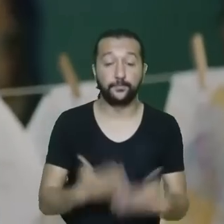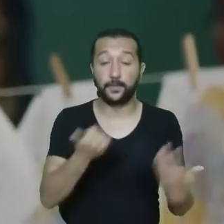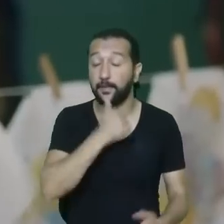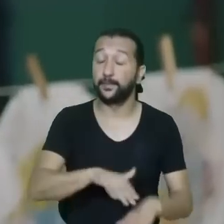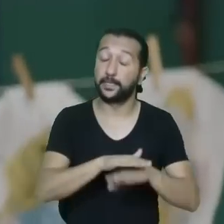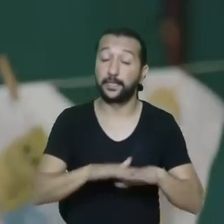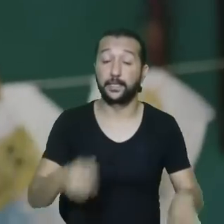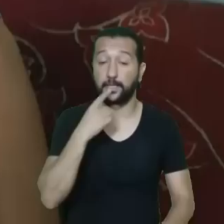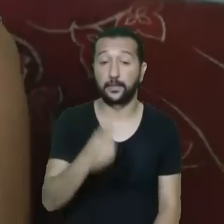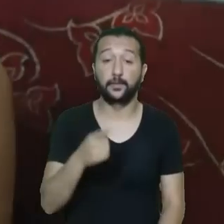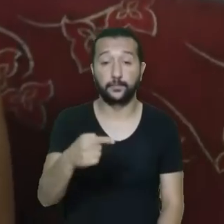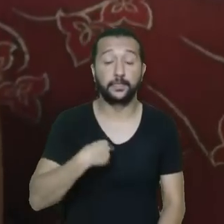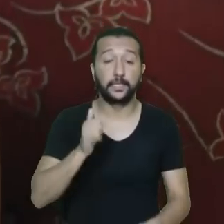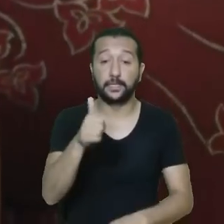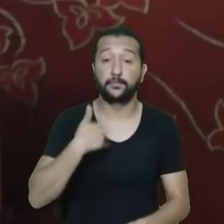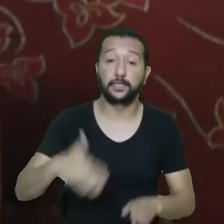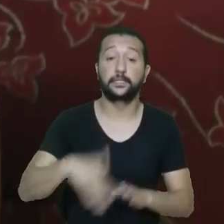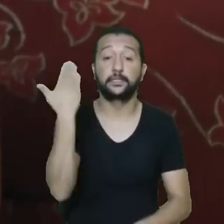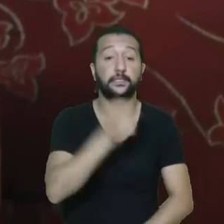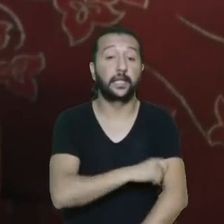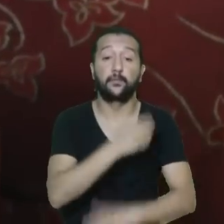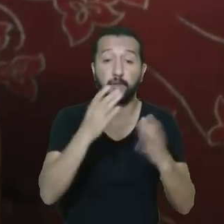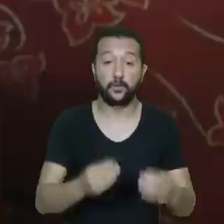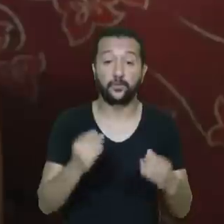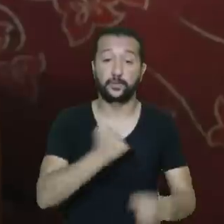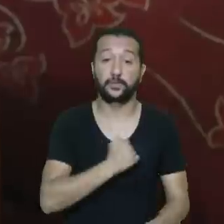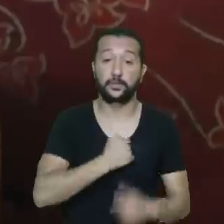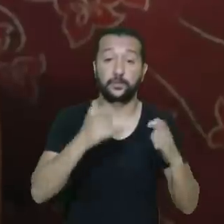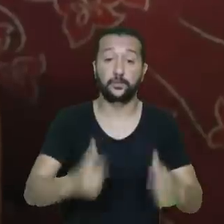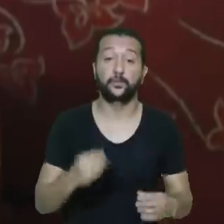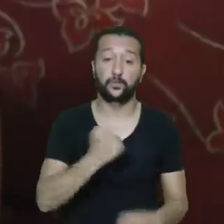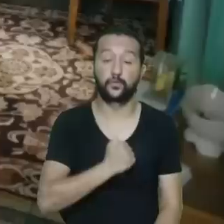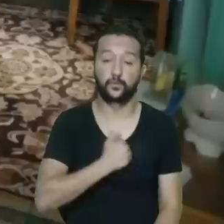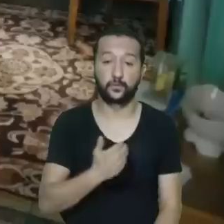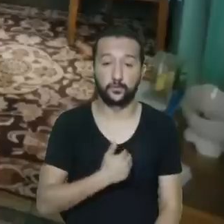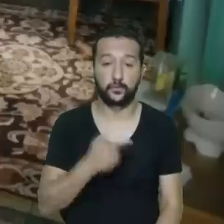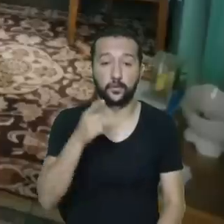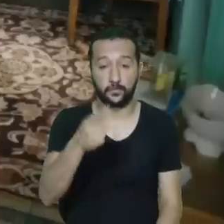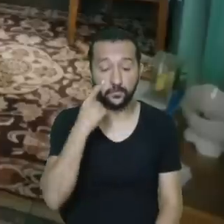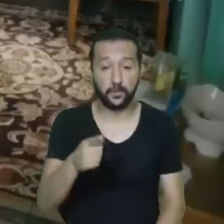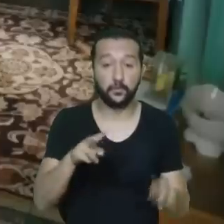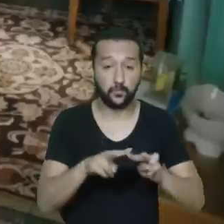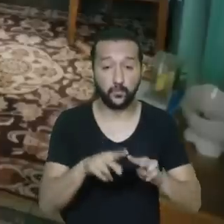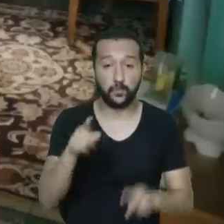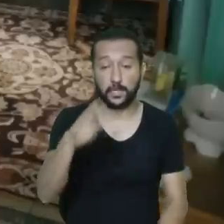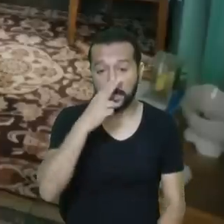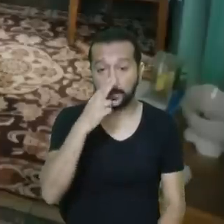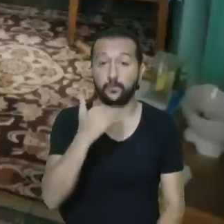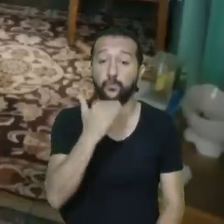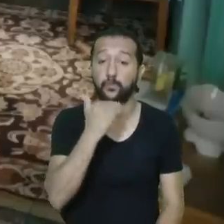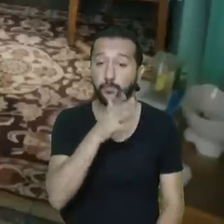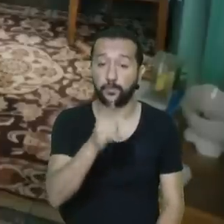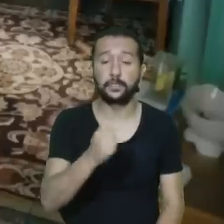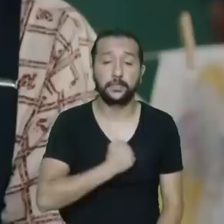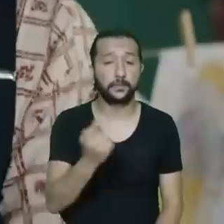Of. Abi yeter ya. Biz ne zaman döneceğiz Almanya'ya? Çok sıkıldım ben, çok. Yani bak Muzo falan da alışamadı biliyor